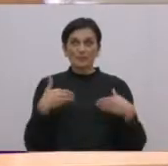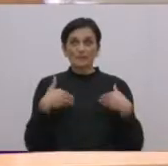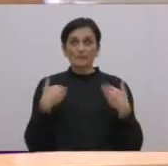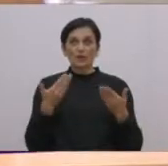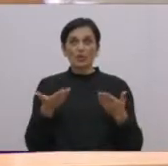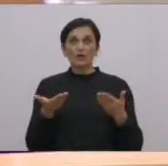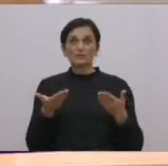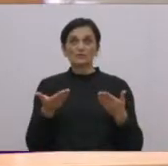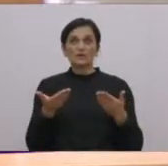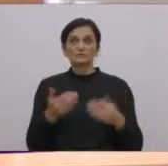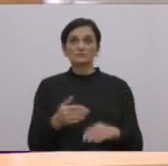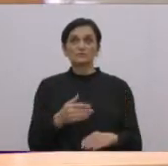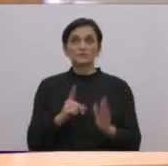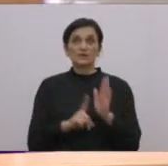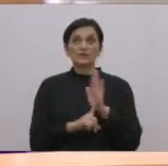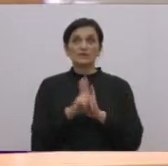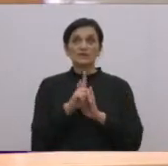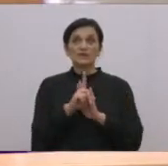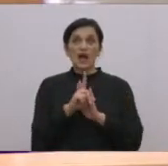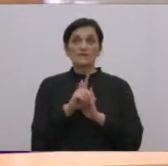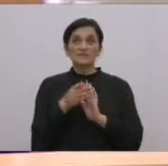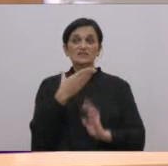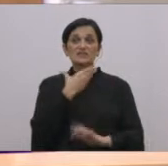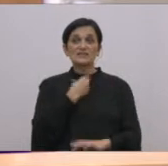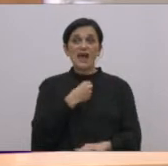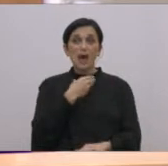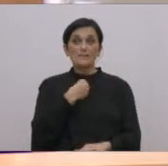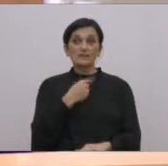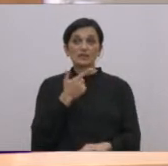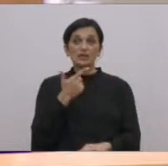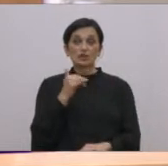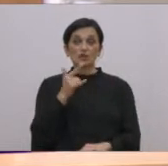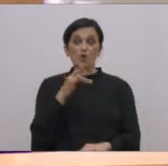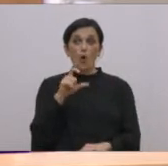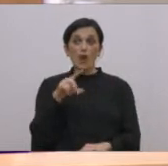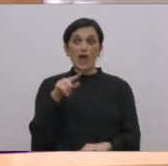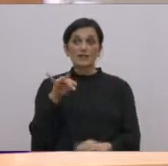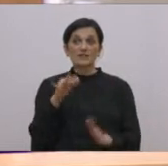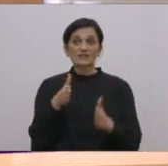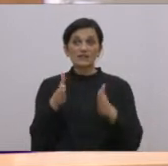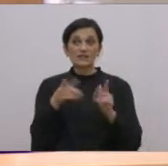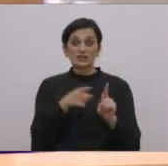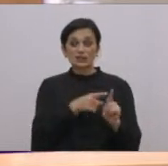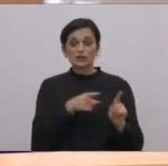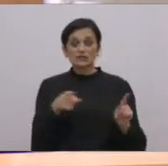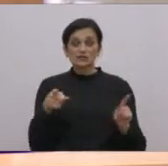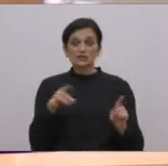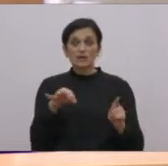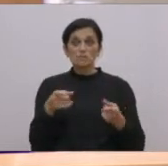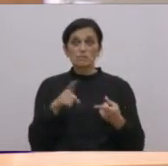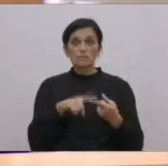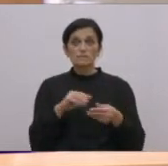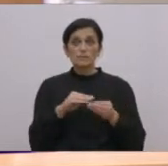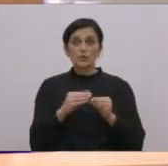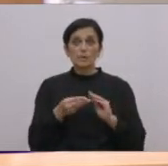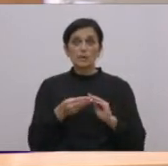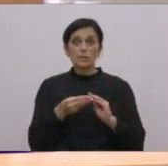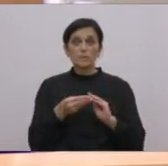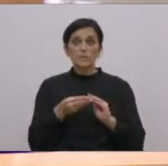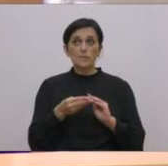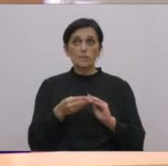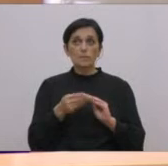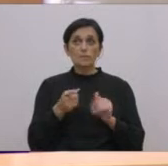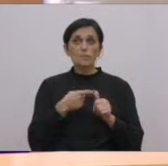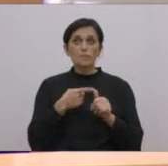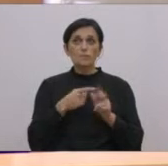მოგესალმებით. დავიწყებ ამ სამტრედია გრიგოლეთის გზის გზასთან დაკავშირებული პრობლემით.